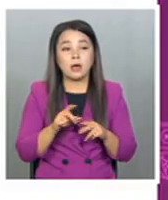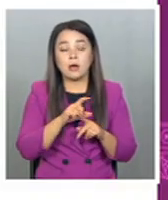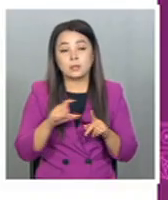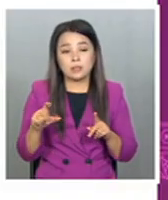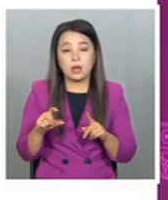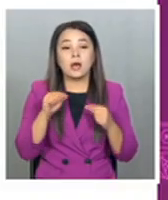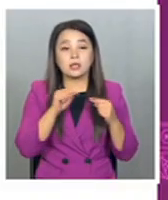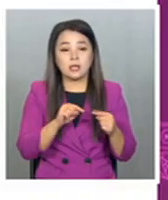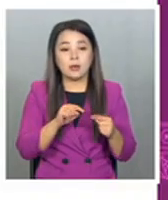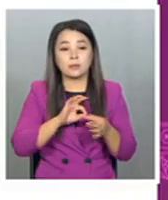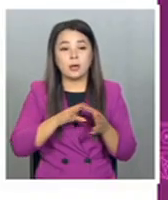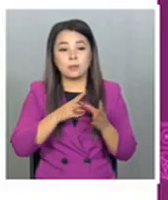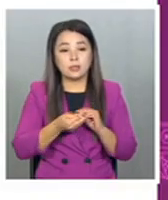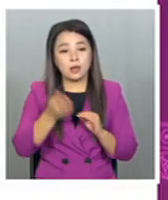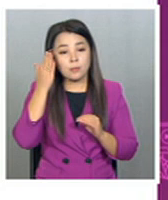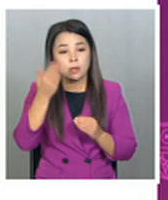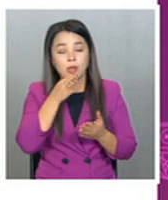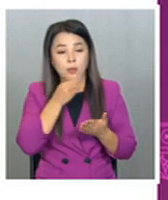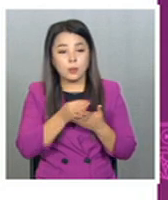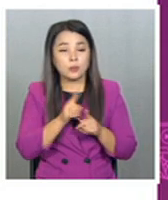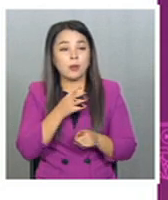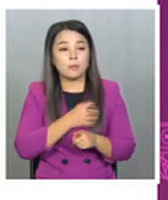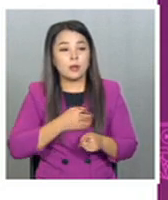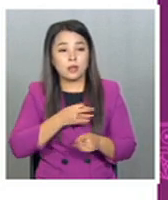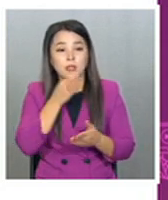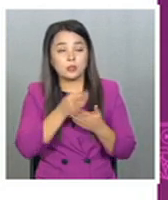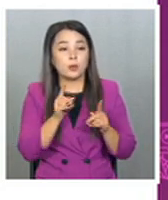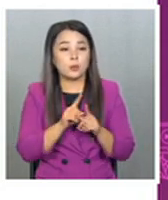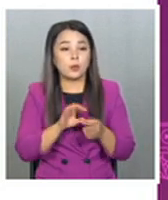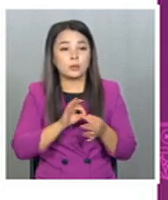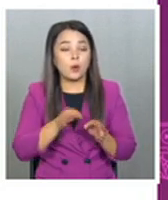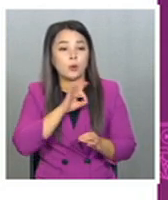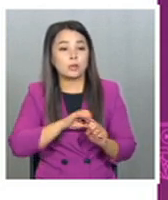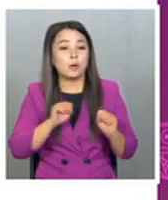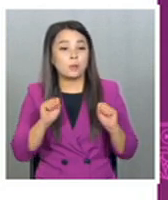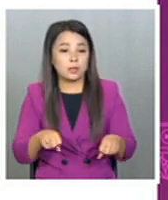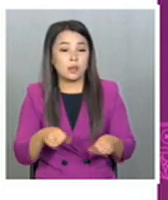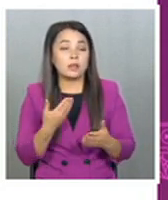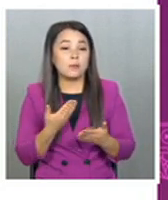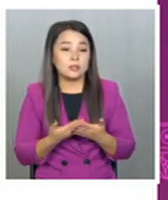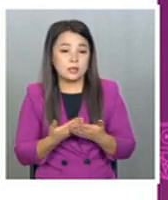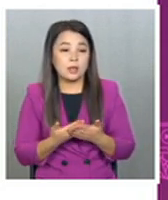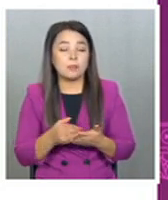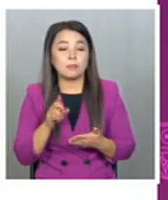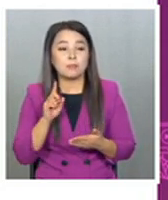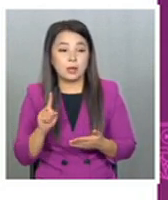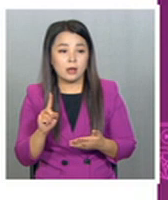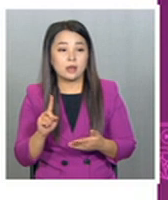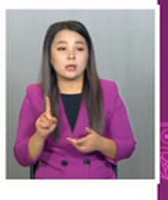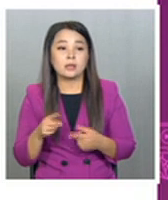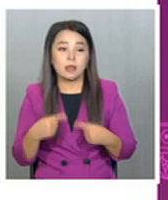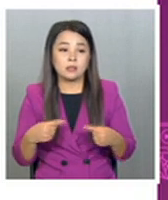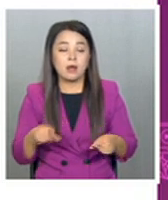қарсы пікірді өзіңіздің негізгі сөйлем ретінде қолдануға болады. Мысалы, бірақ кейбір